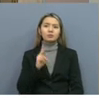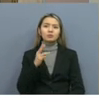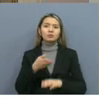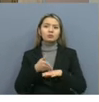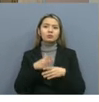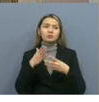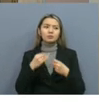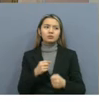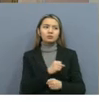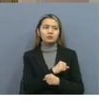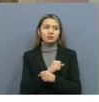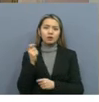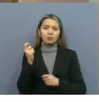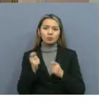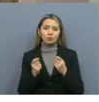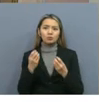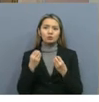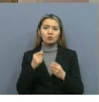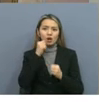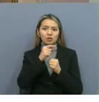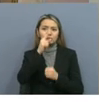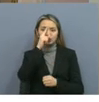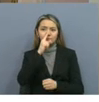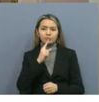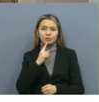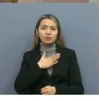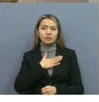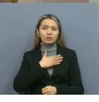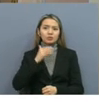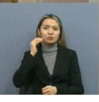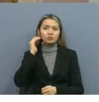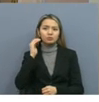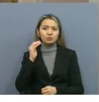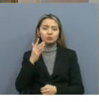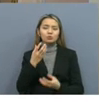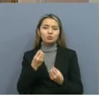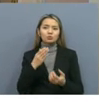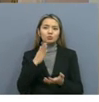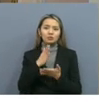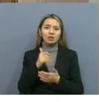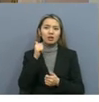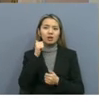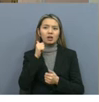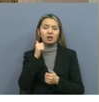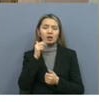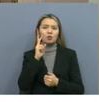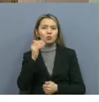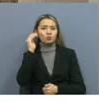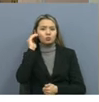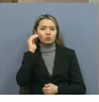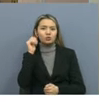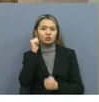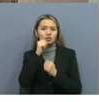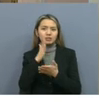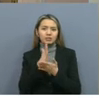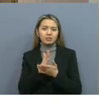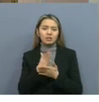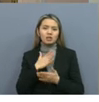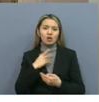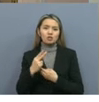соң демалсақ деп келеді. Және әр ай сайын біздің тыңдармандарымыздың да саны артуда. Тұрақты тыңдарманымыз да жетерлік. Лекторымыз